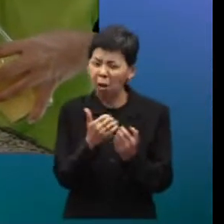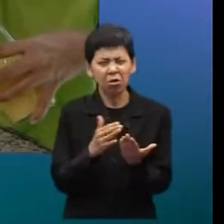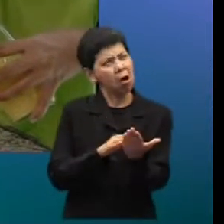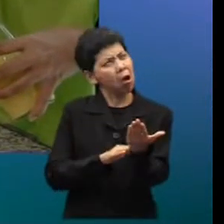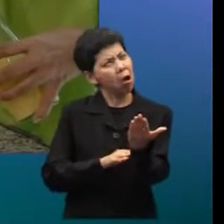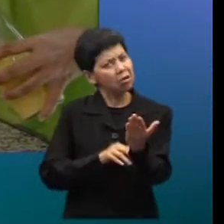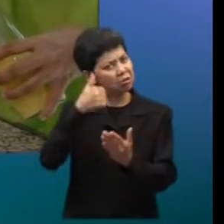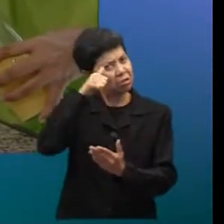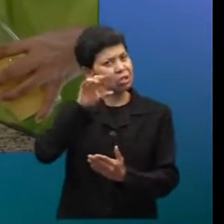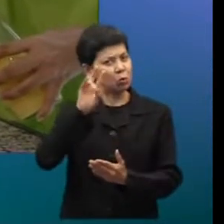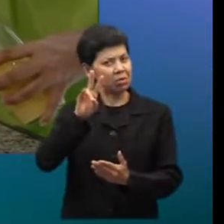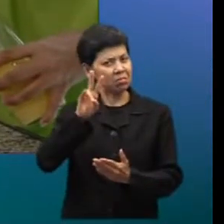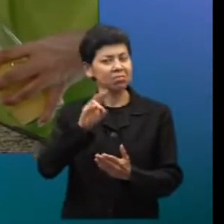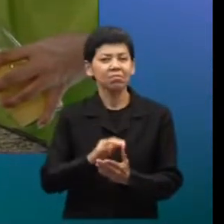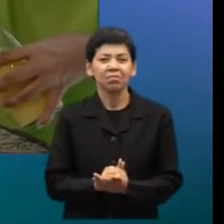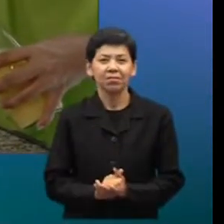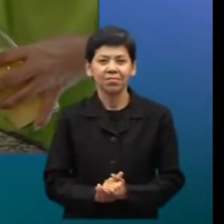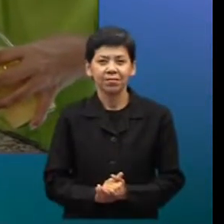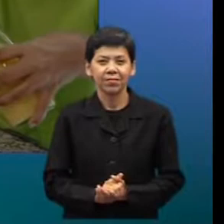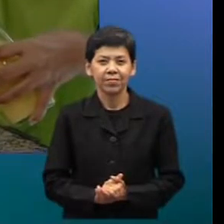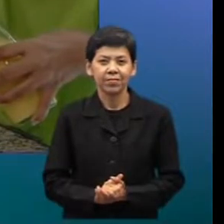ได้นานประมาณ7วัน